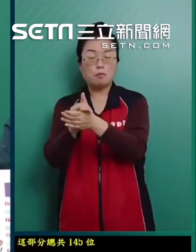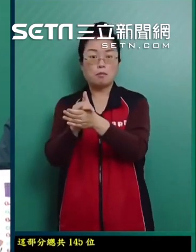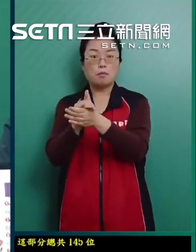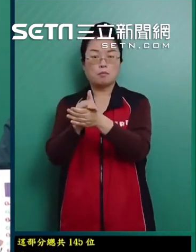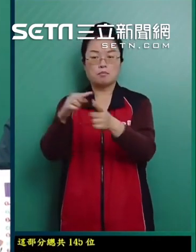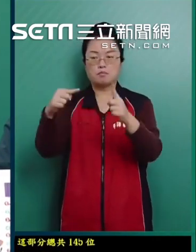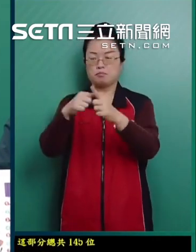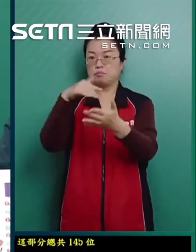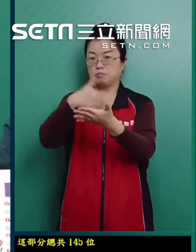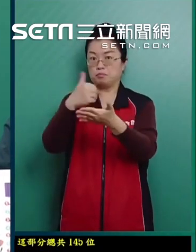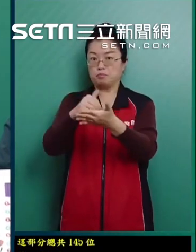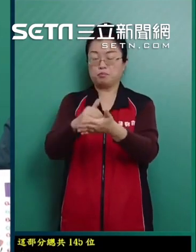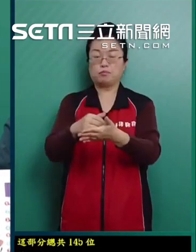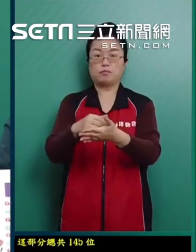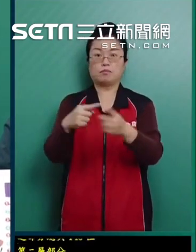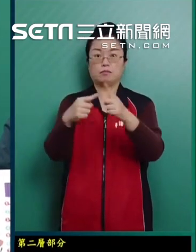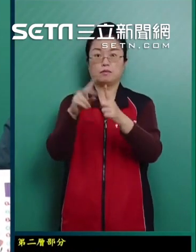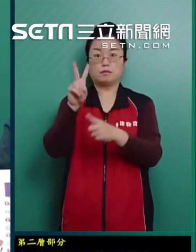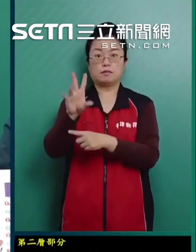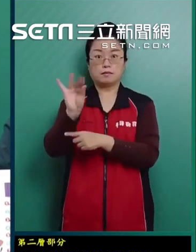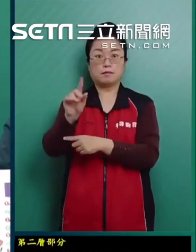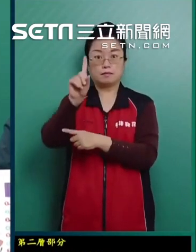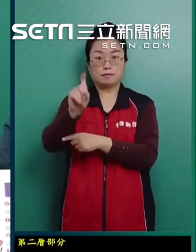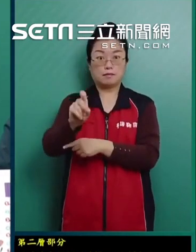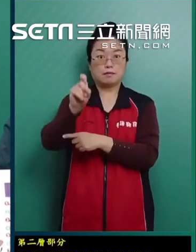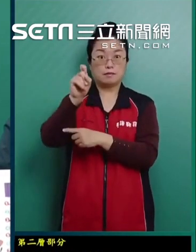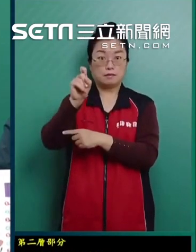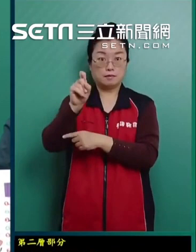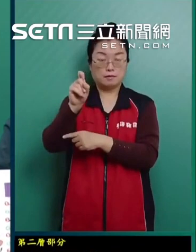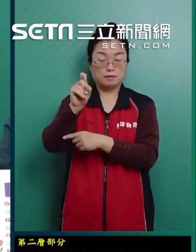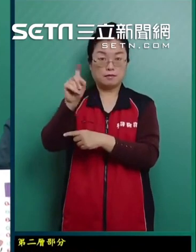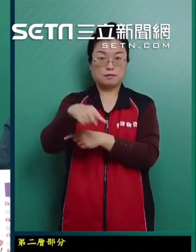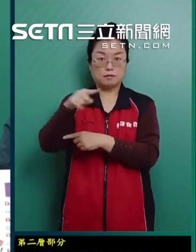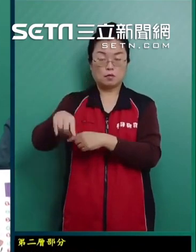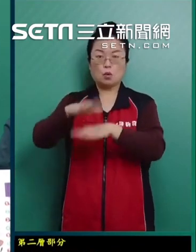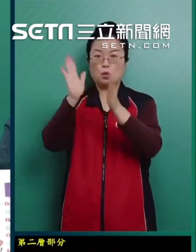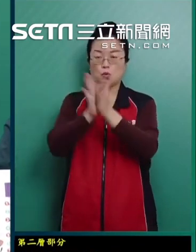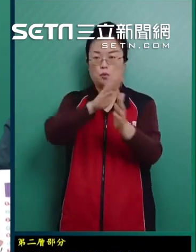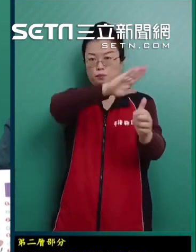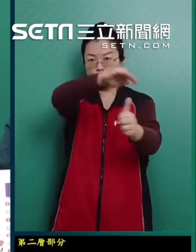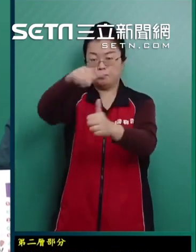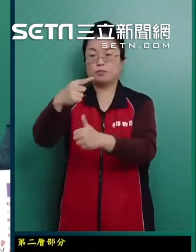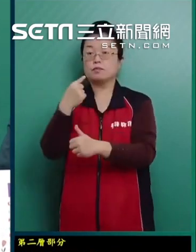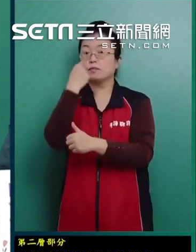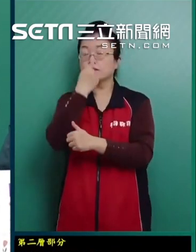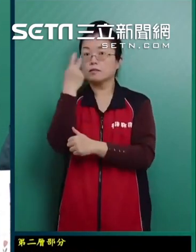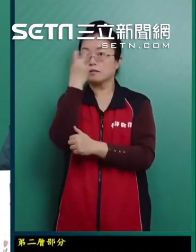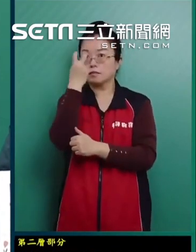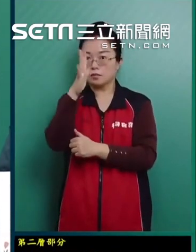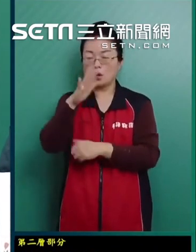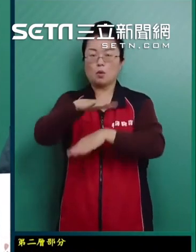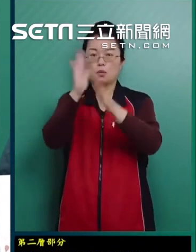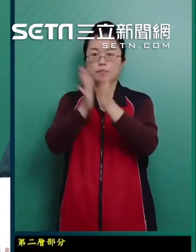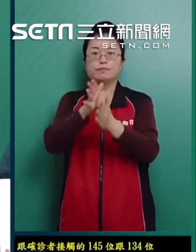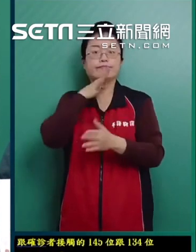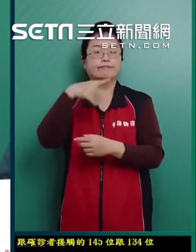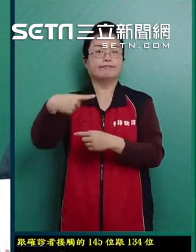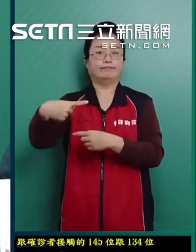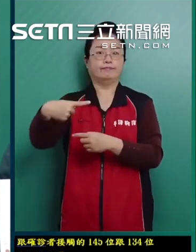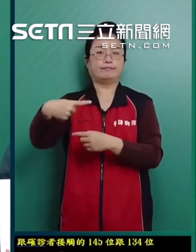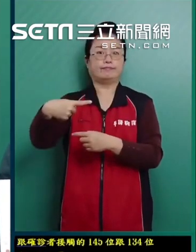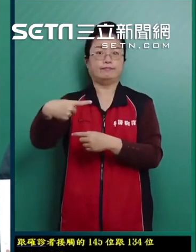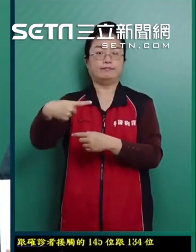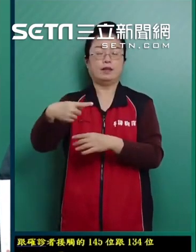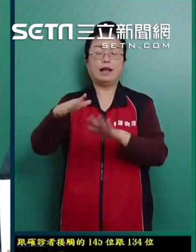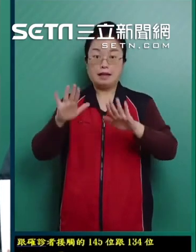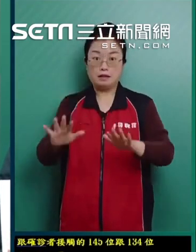有210位都已经初步快筛是阴性，那我们属于自我健康监测的部分，那所以